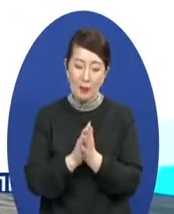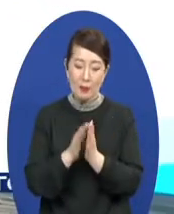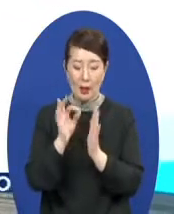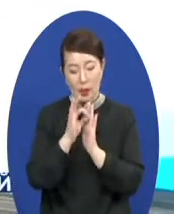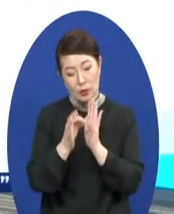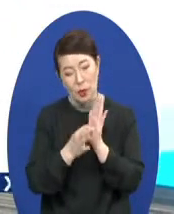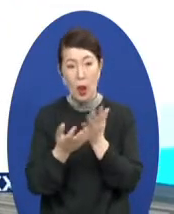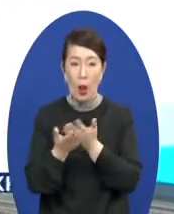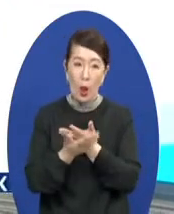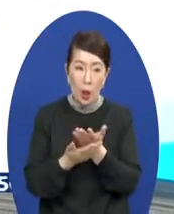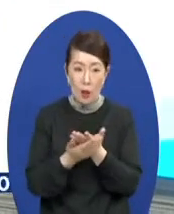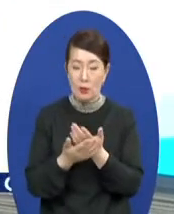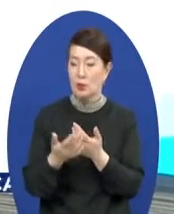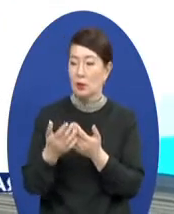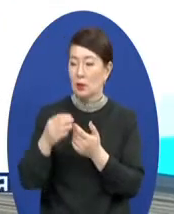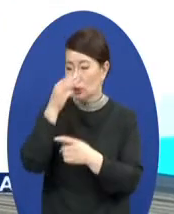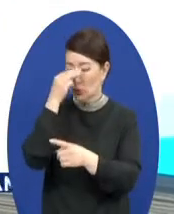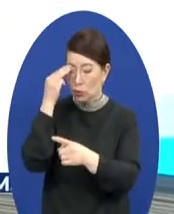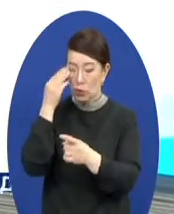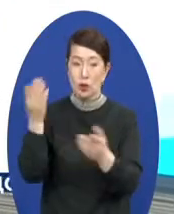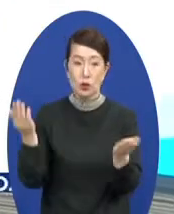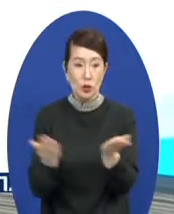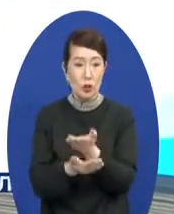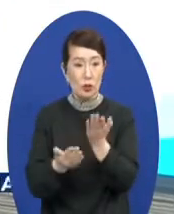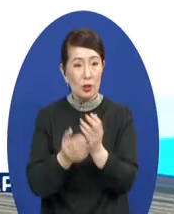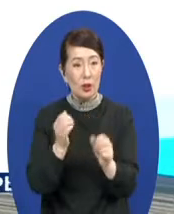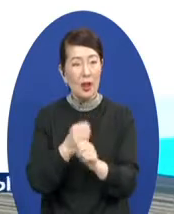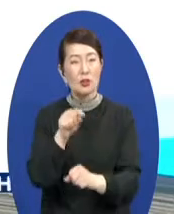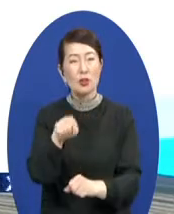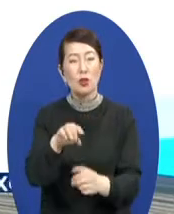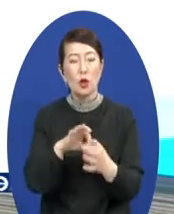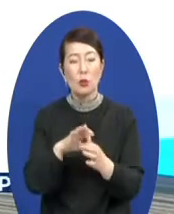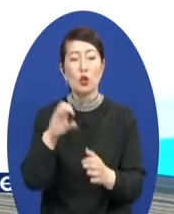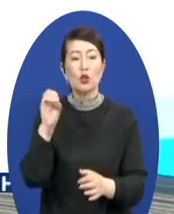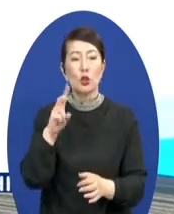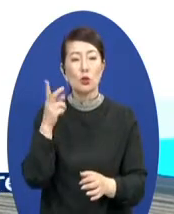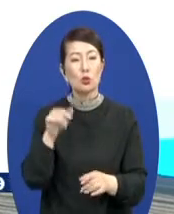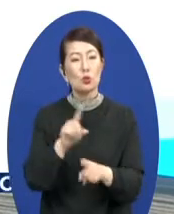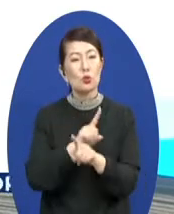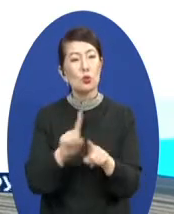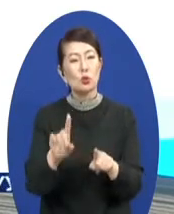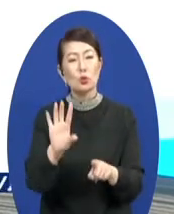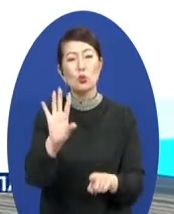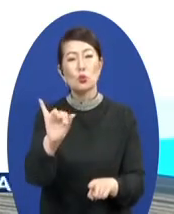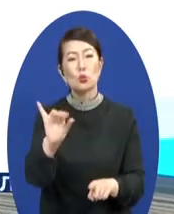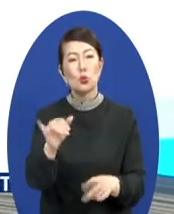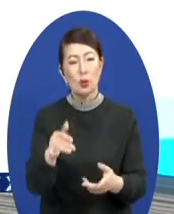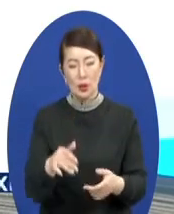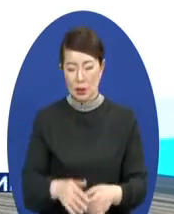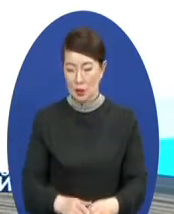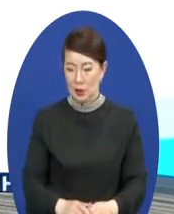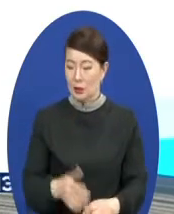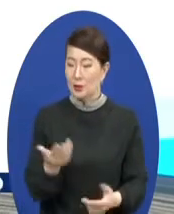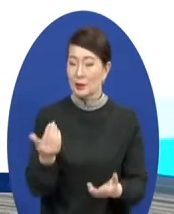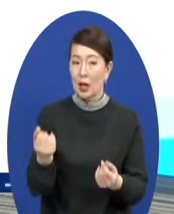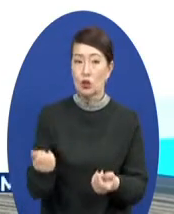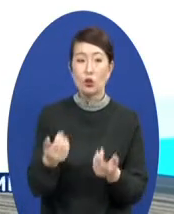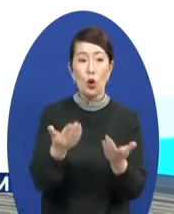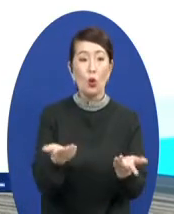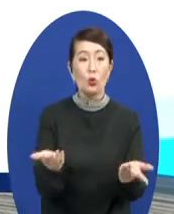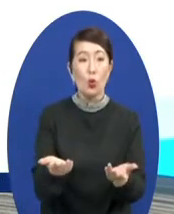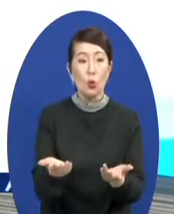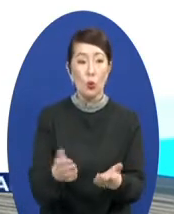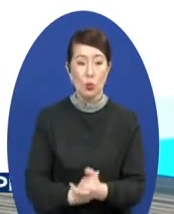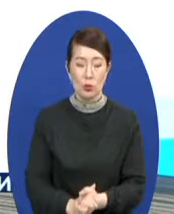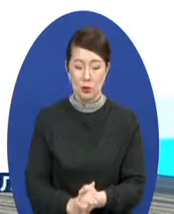хилцүүлгийн үр дүнд энэ харилцан туршлах солилцох ажлын хүрээнд бол ёс зүйн зөрчил гэдгийг яг юу гэж үзэх юм бэ? Яаж одоо тогтоох юм бэ